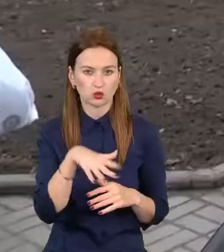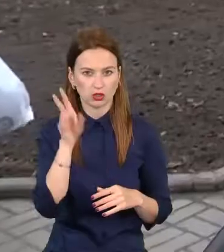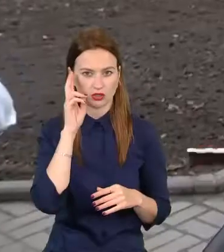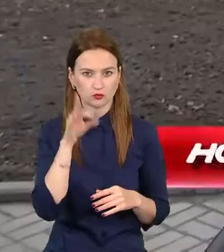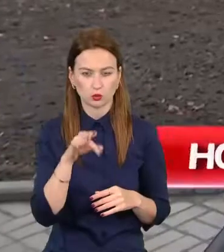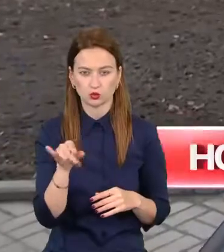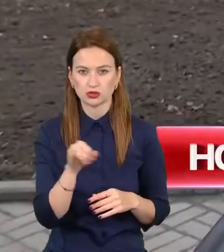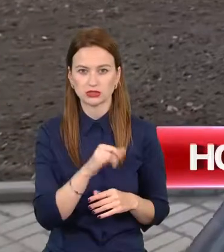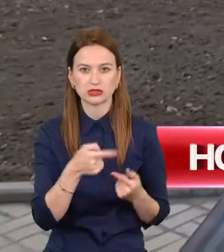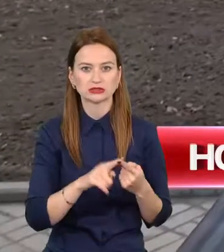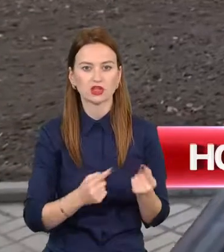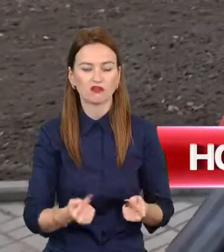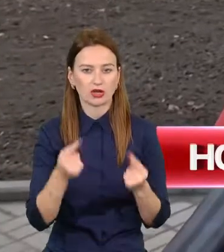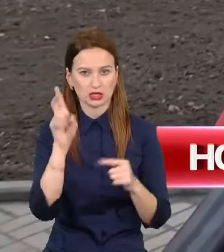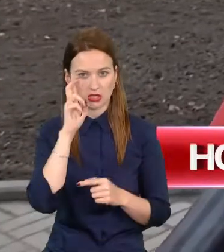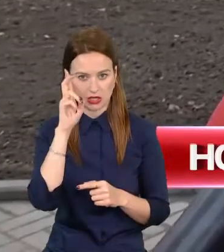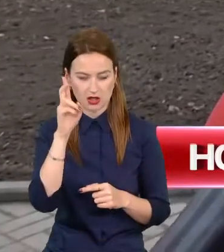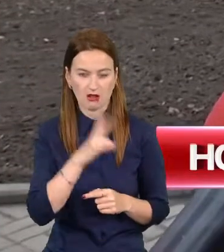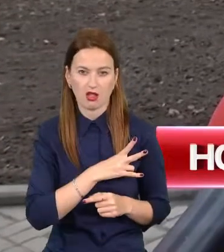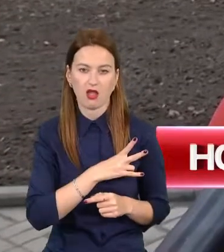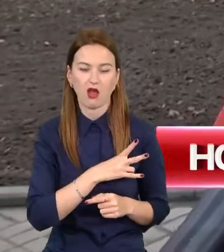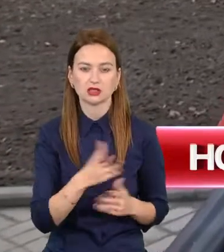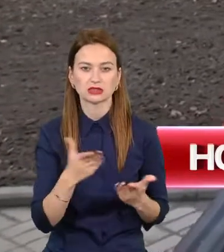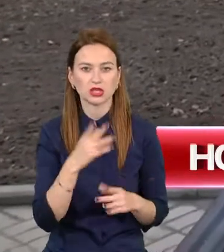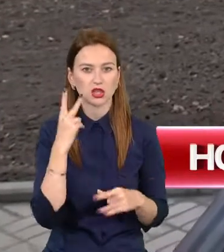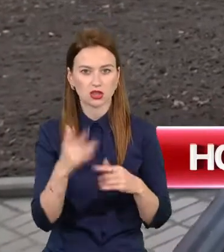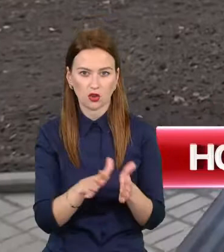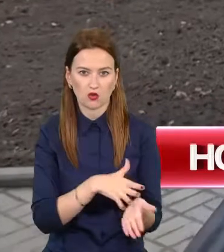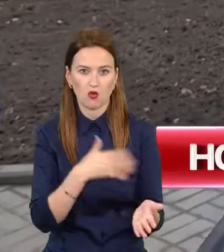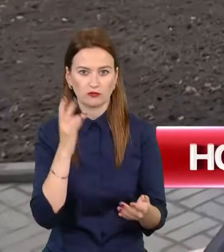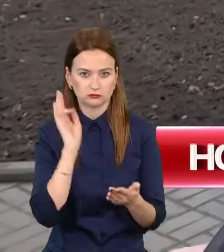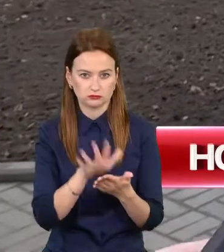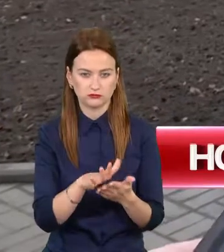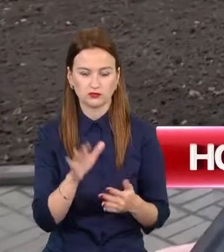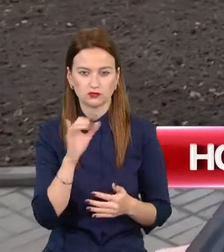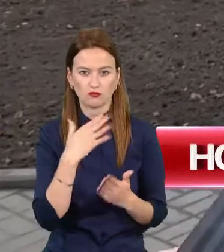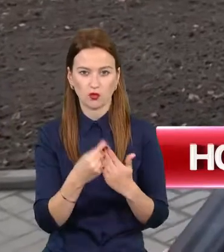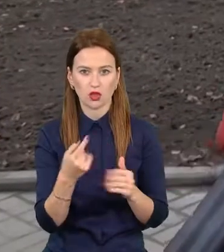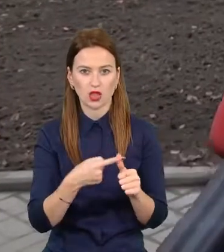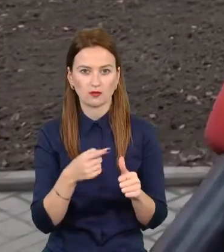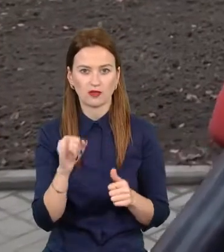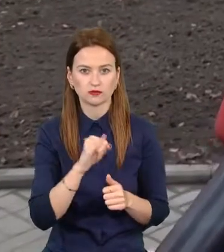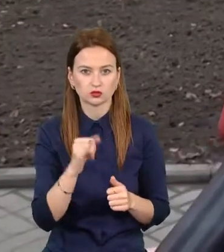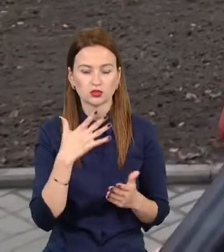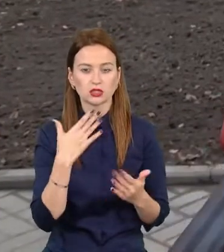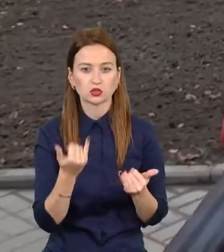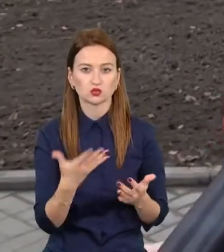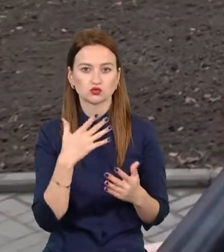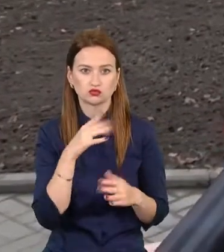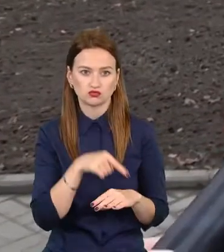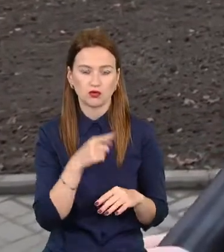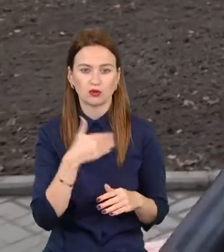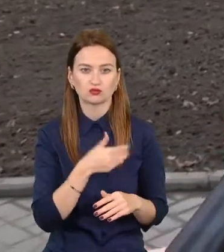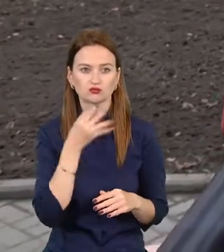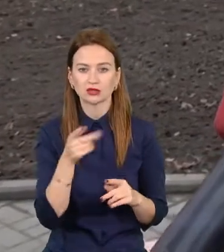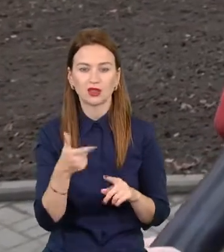Русі. Це великий київський князь, який надовго закарбував своє ім'я в історії. І на даний момент, на сьогоднішній час, я хочу сказати, що Ярослав живіший